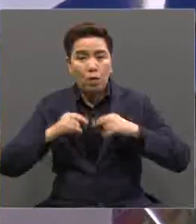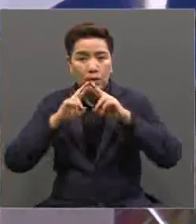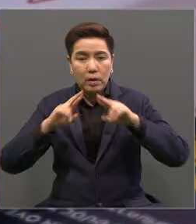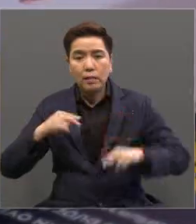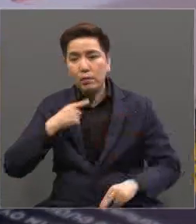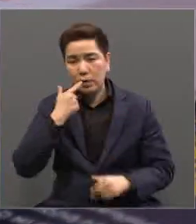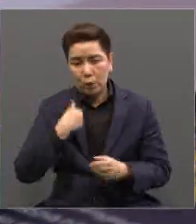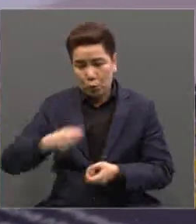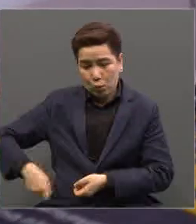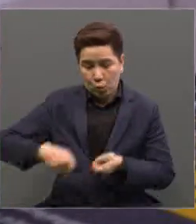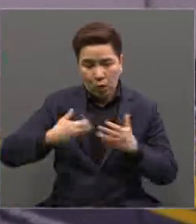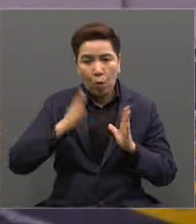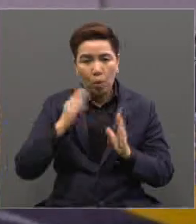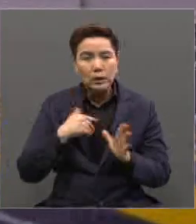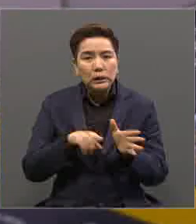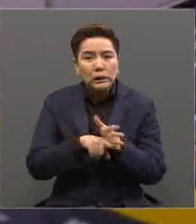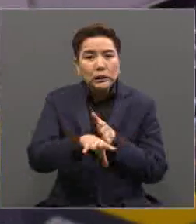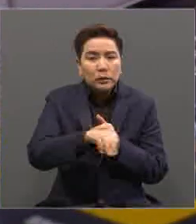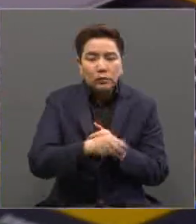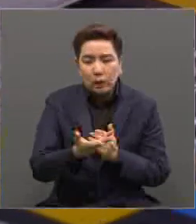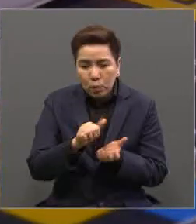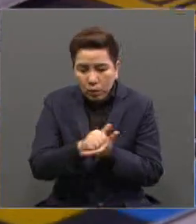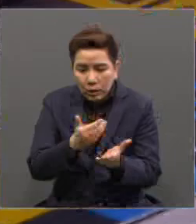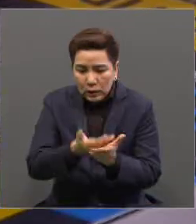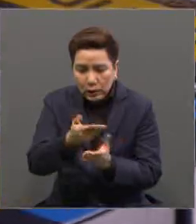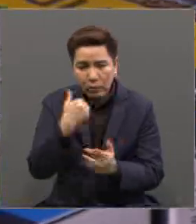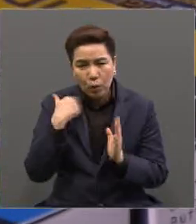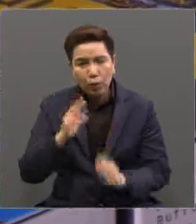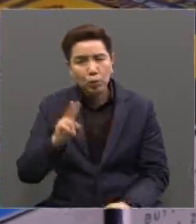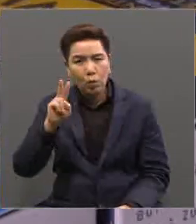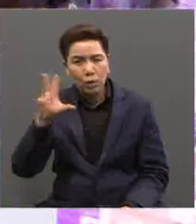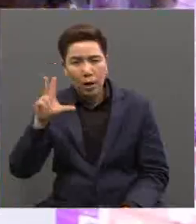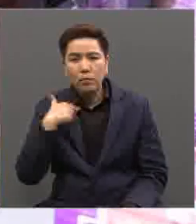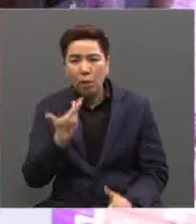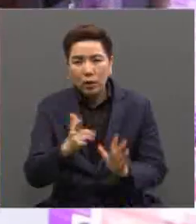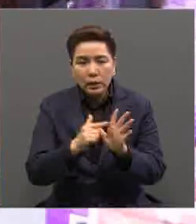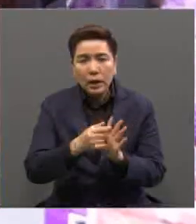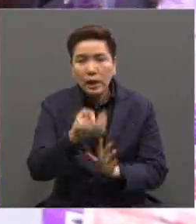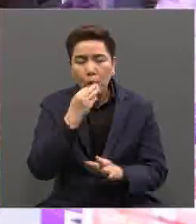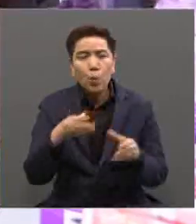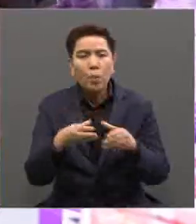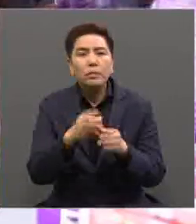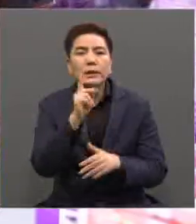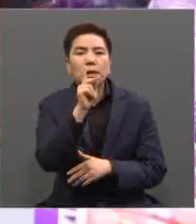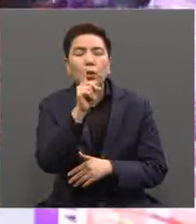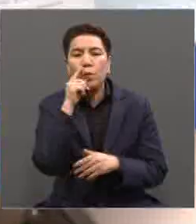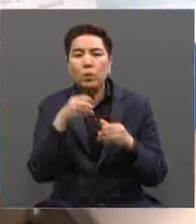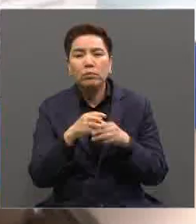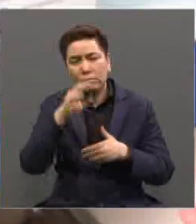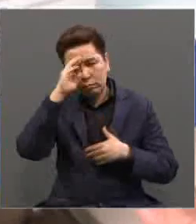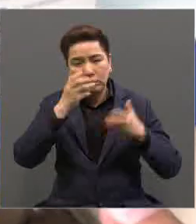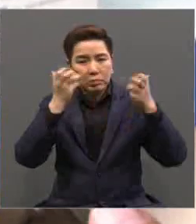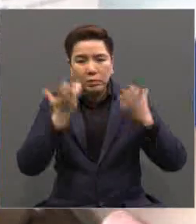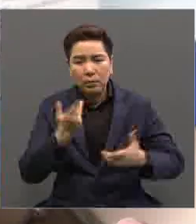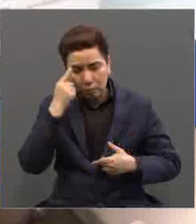หลังสงกรานต์เนี่ยก็มีผู้ติดเชื้อเข้ามารับบริการประมาณ 2-3คนนะคะแต่ว่าอยู่ในกลุ่มสีเขียวคืออาการไม่